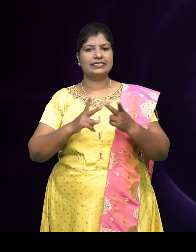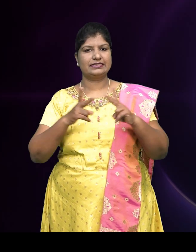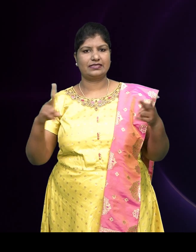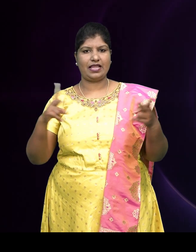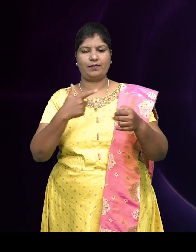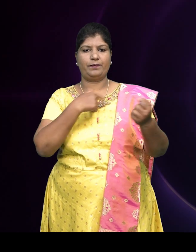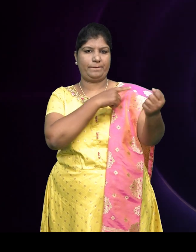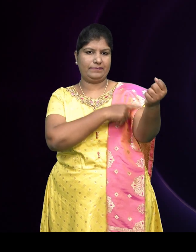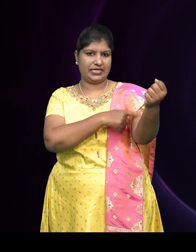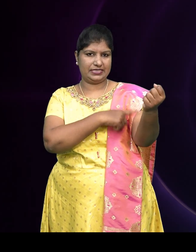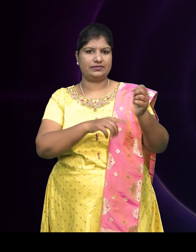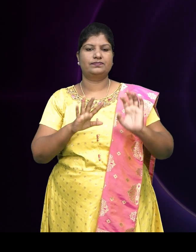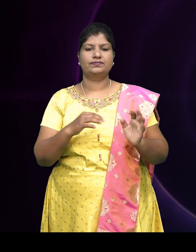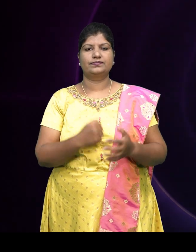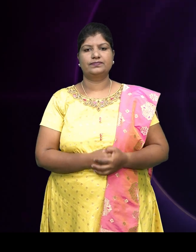स्नायूंचे प्रकार.